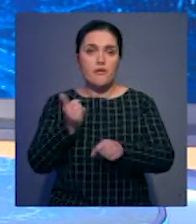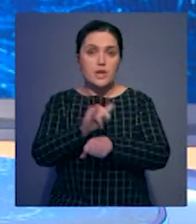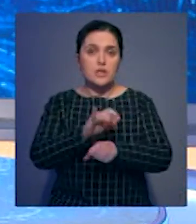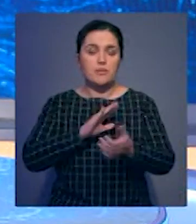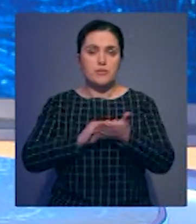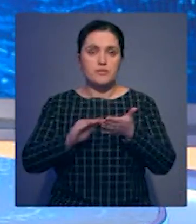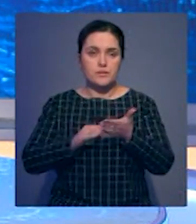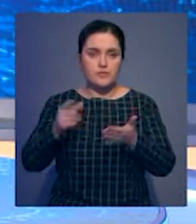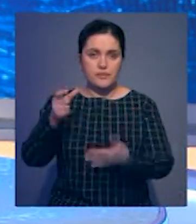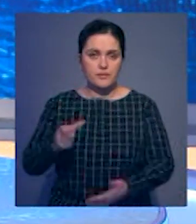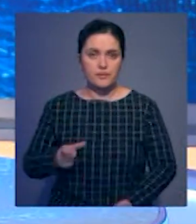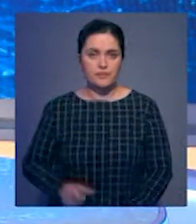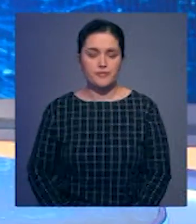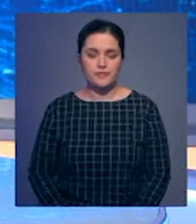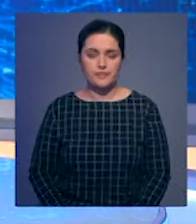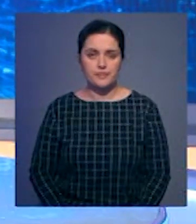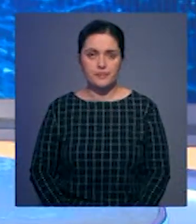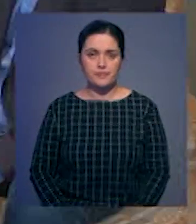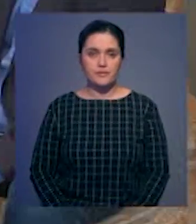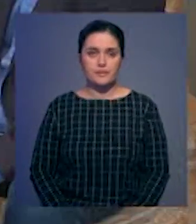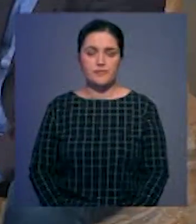побывал наш корреспондент Адильхан Сахари.